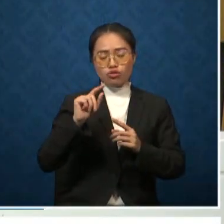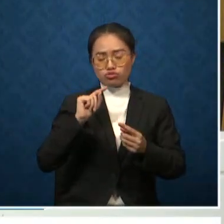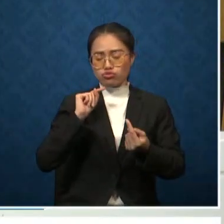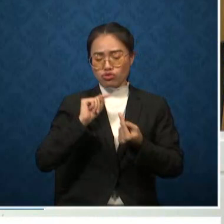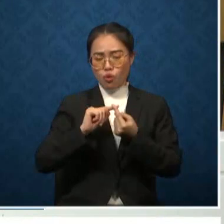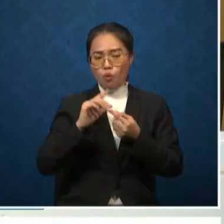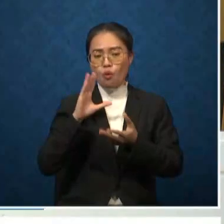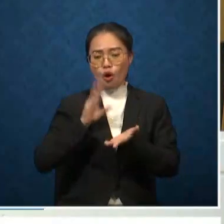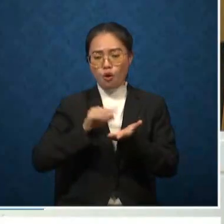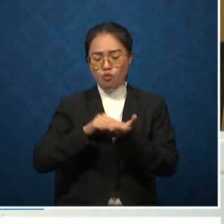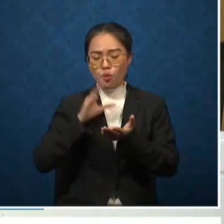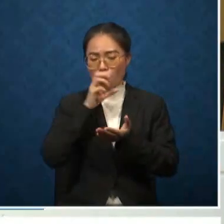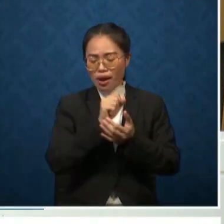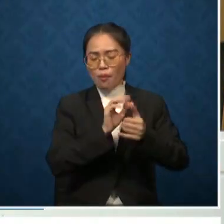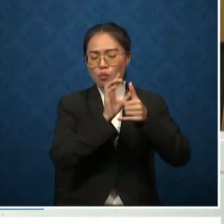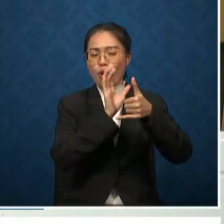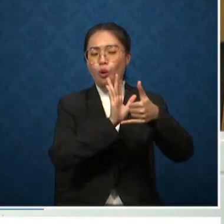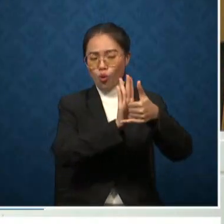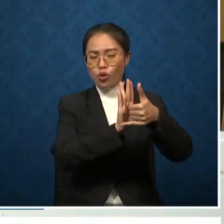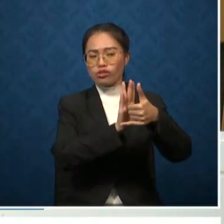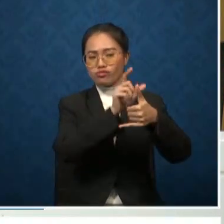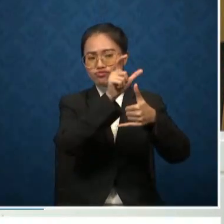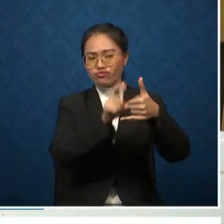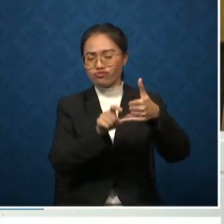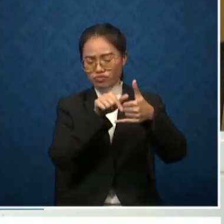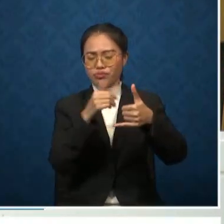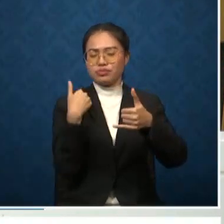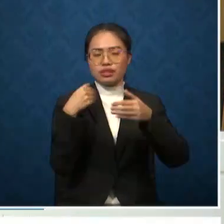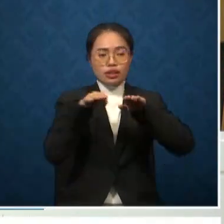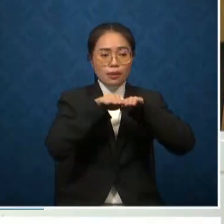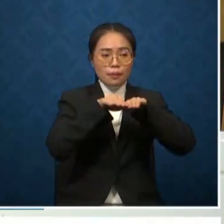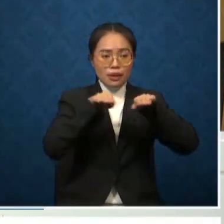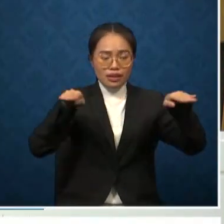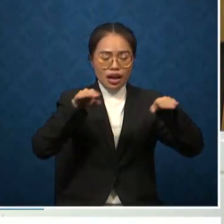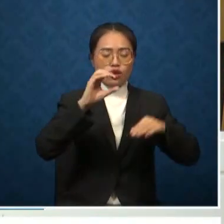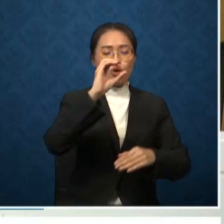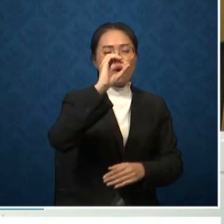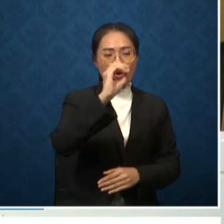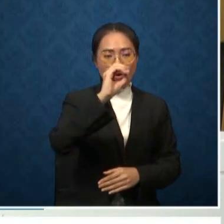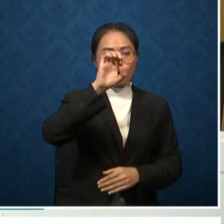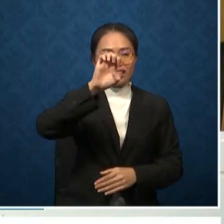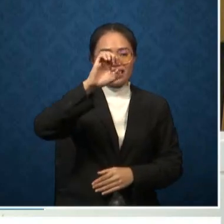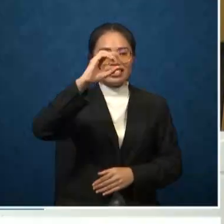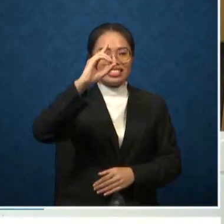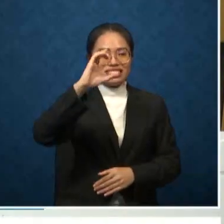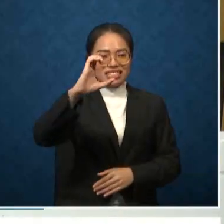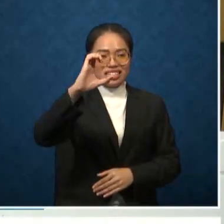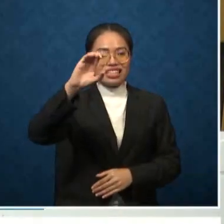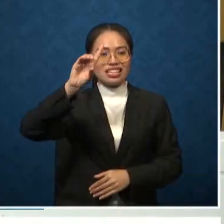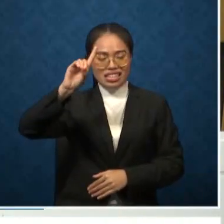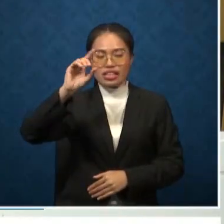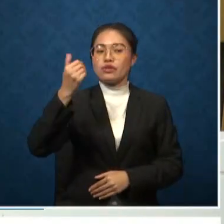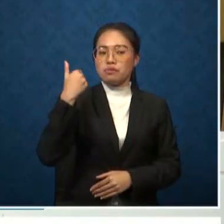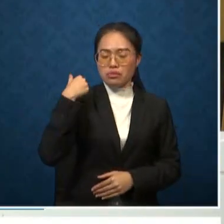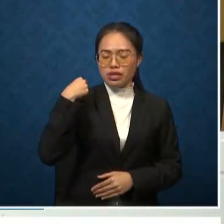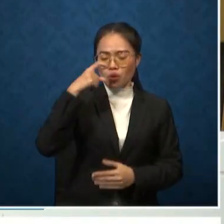รักษาความลับของข้อมูลส่วนบุคคลนะครับก็มีมาตรฐานของ OECD ด้วยเพราะมันมี2ชั้นส่วนหนึ่งก็เป็นภ